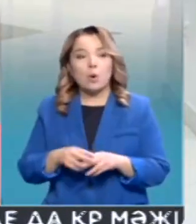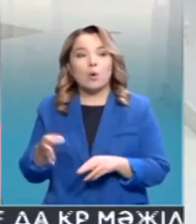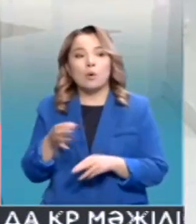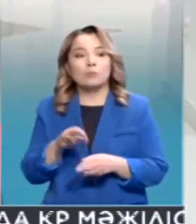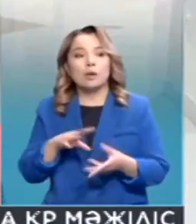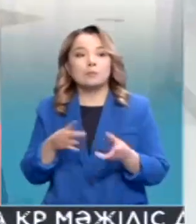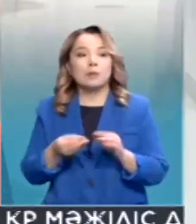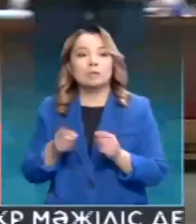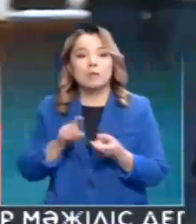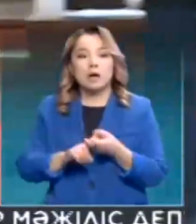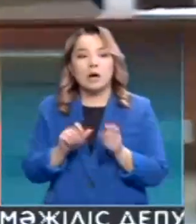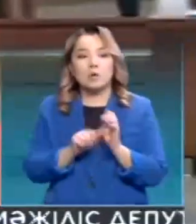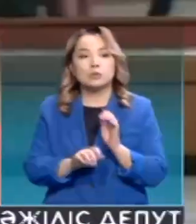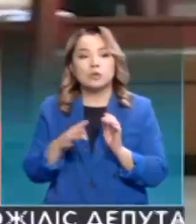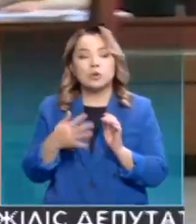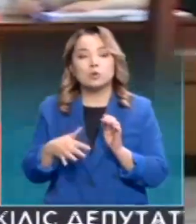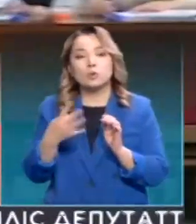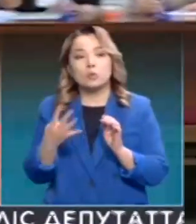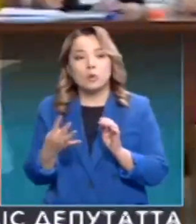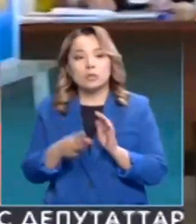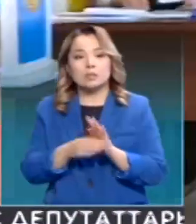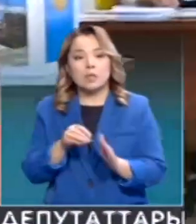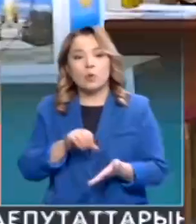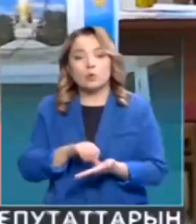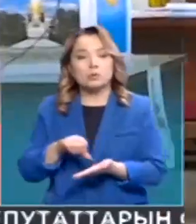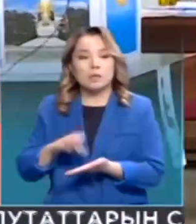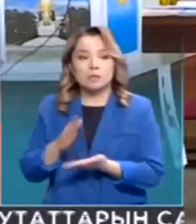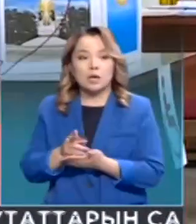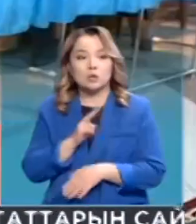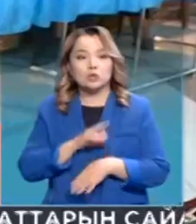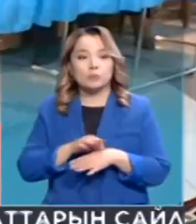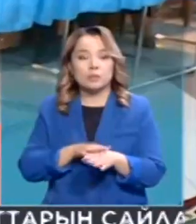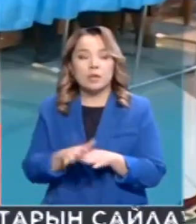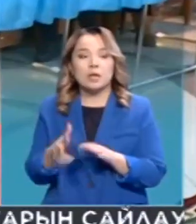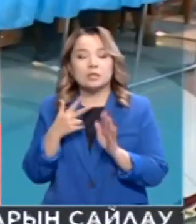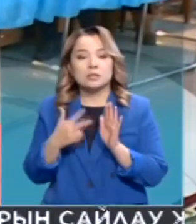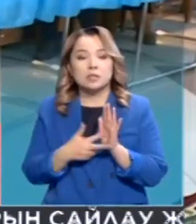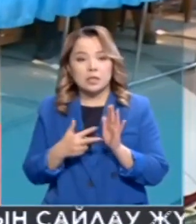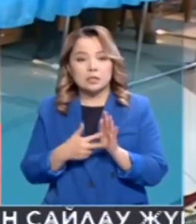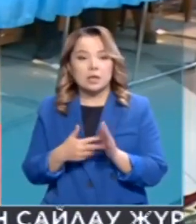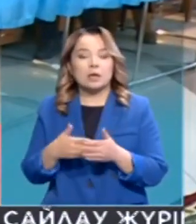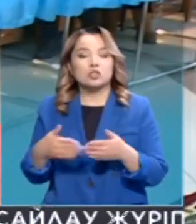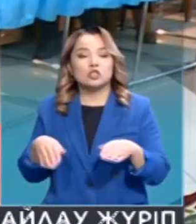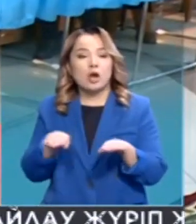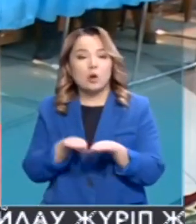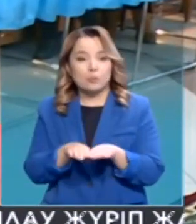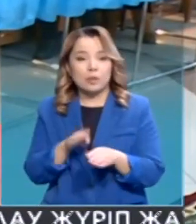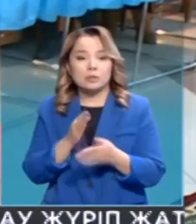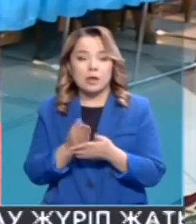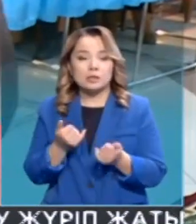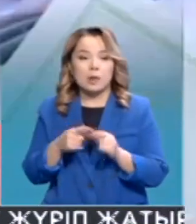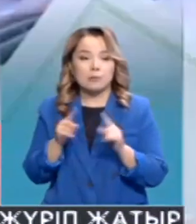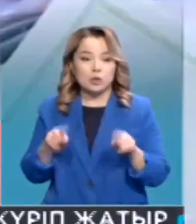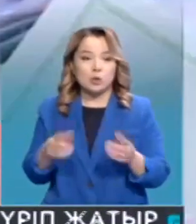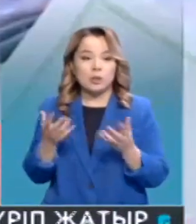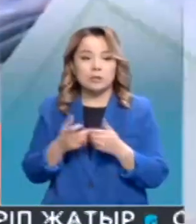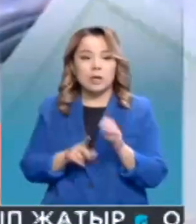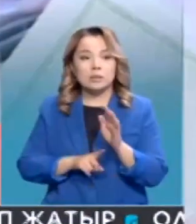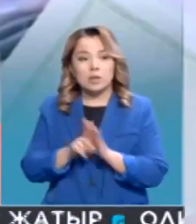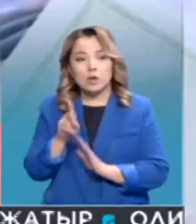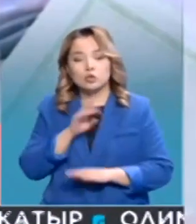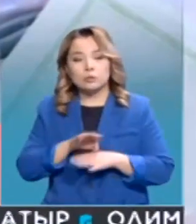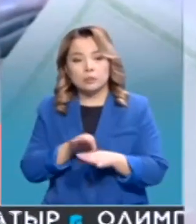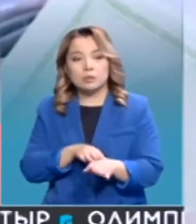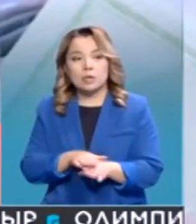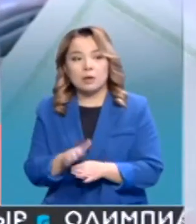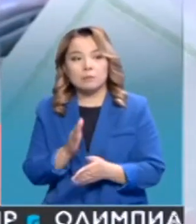бойынша 654 сайлау учаскесі жұмыс істеді. Олар тура сағат 8-де есіктерін жауып, қазір бюллетендерді санау жұмыстары